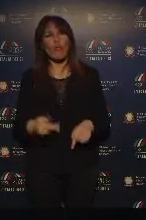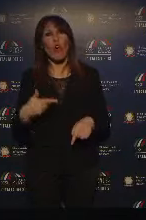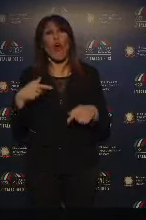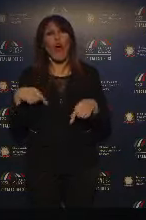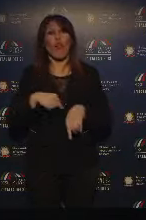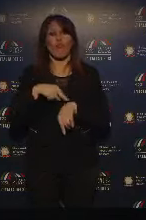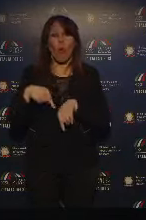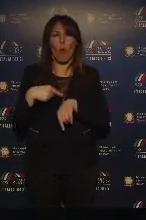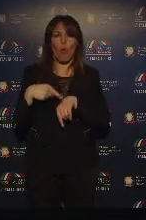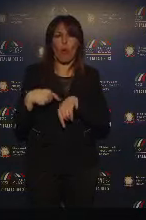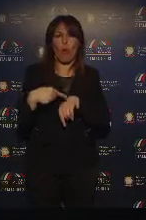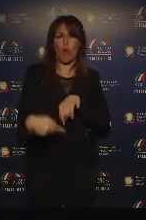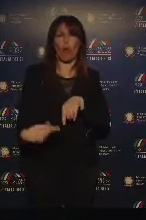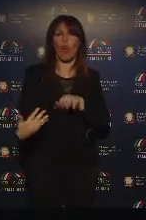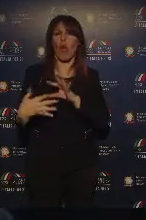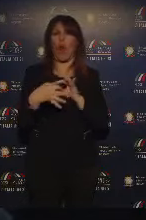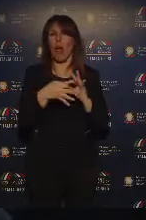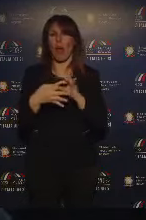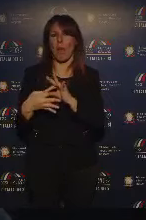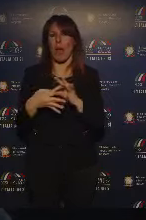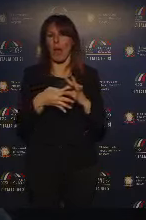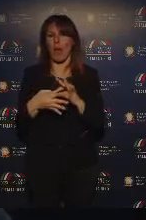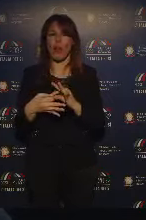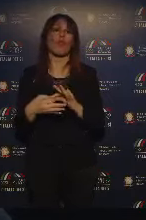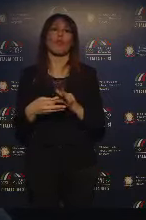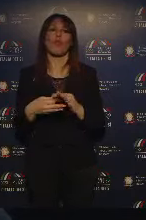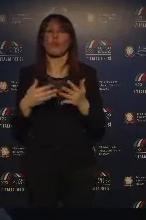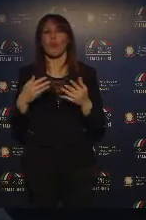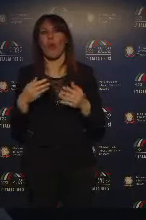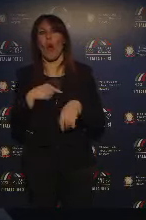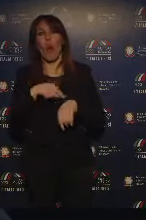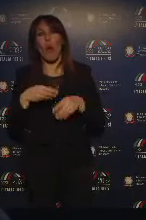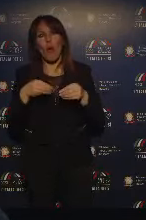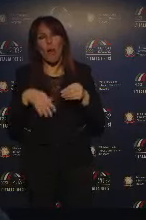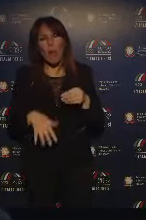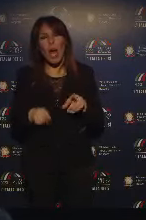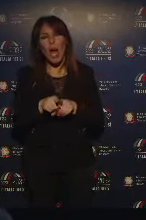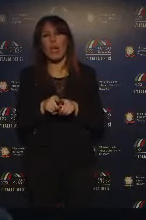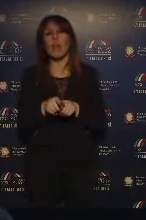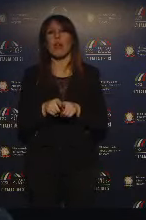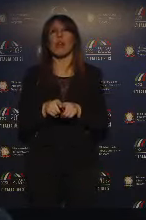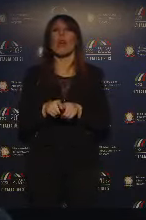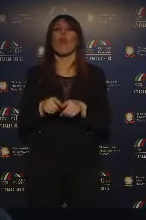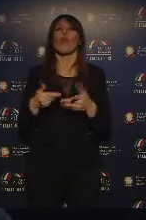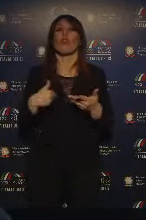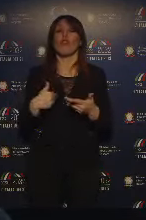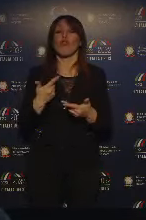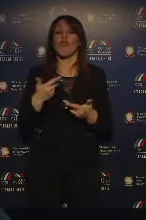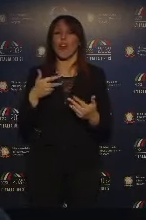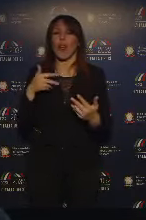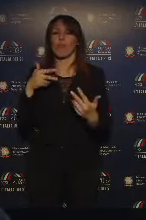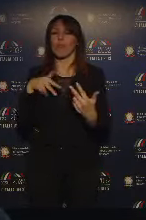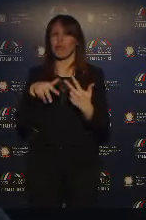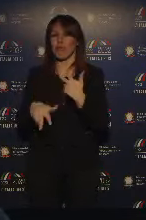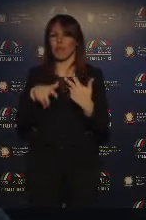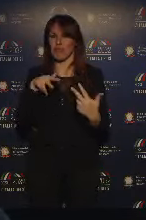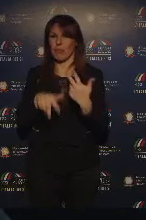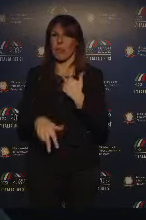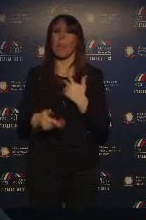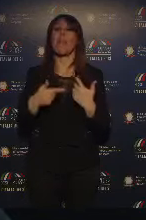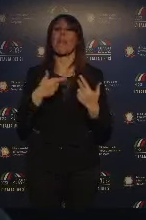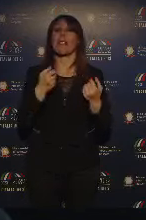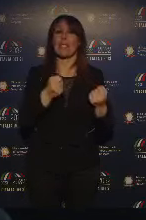ore ad avere un collegamento continuo ci saranno non solo sei corsie stradali tre a andare tre a tornare Ma anche due binari ferroviari